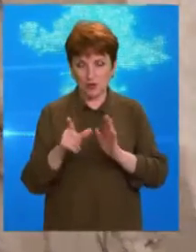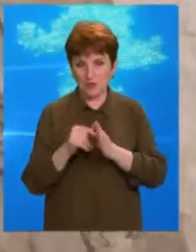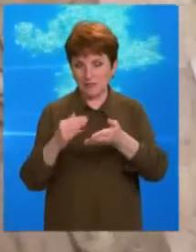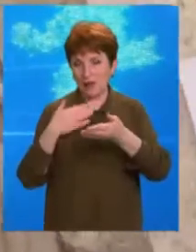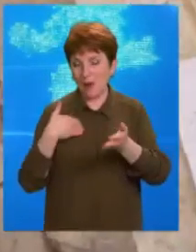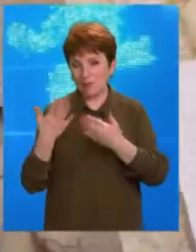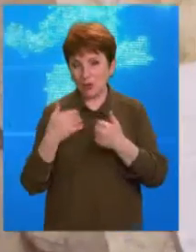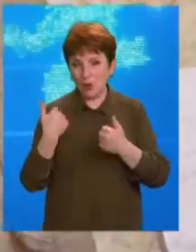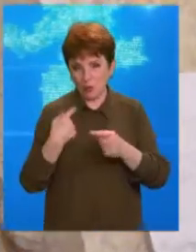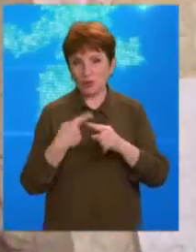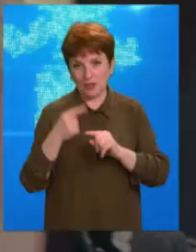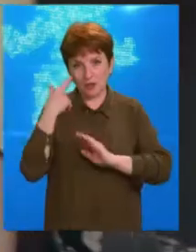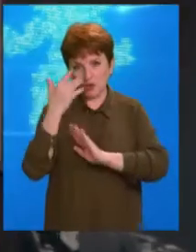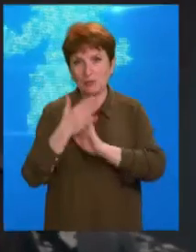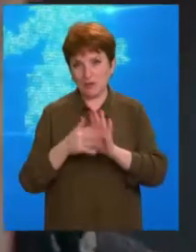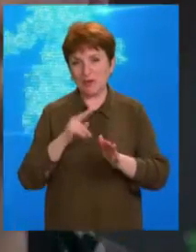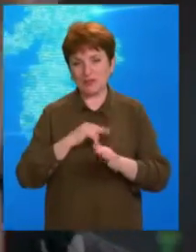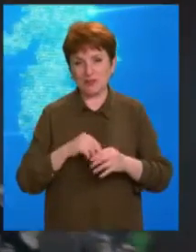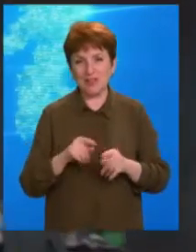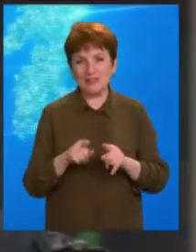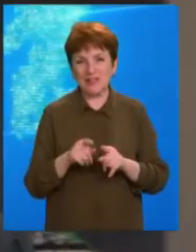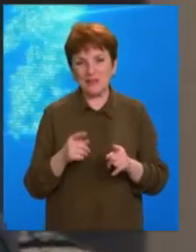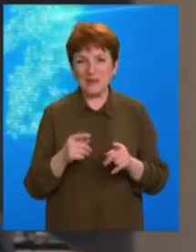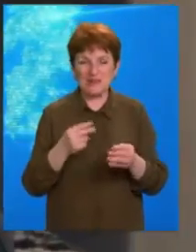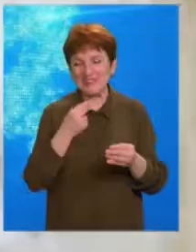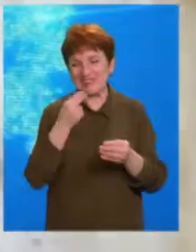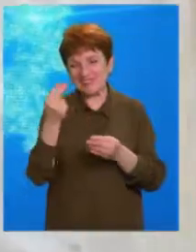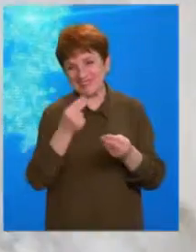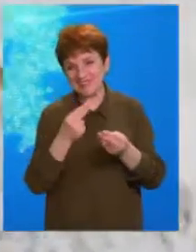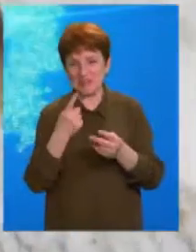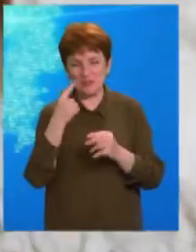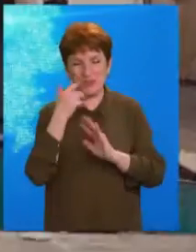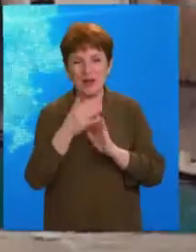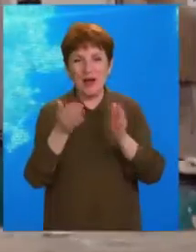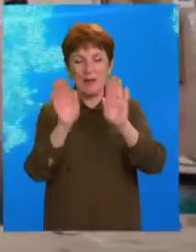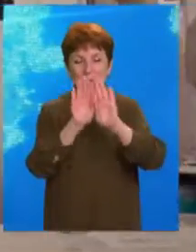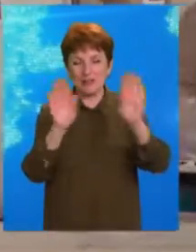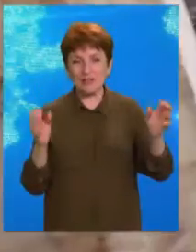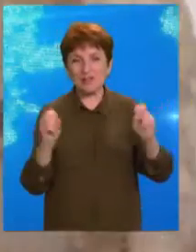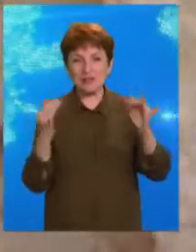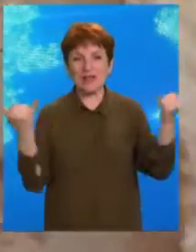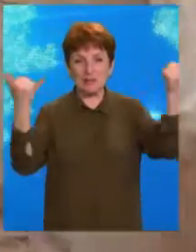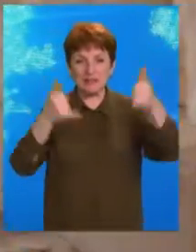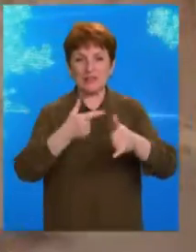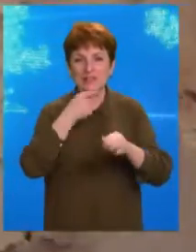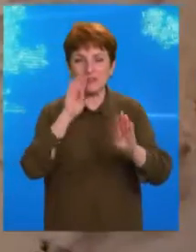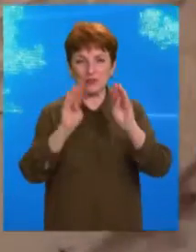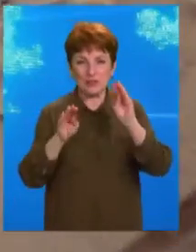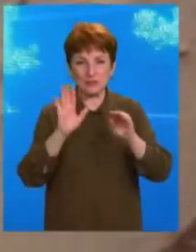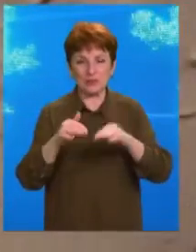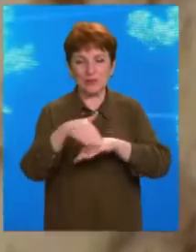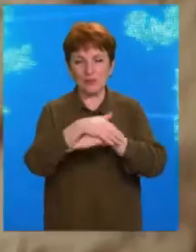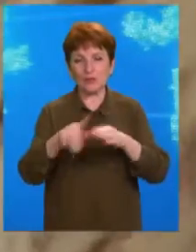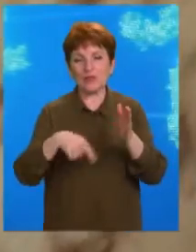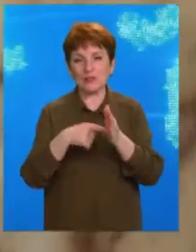взаимодействовать. Ну, уже тогда уже с ней начинаешь такой танец танцевать, скажем так. Барельеф отольют в металле, он украсит мемориальный комплекс на берегу